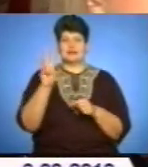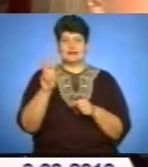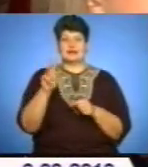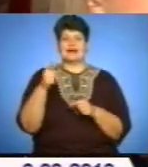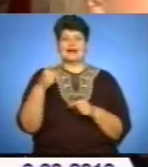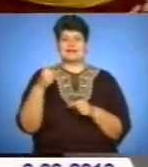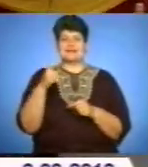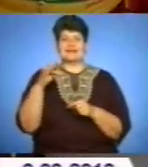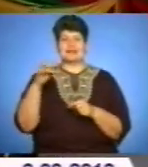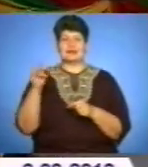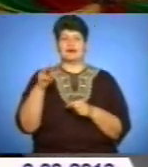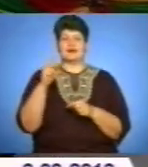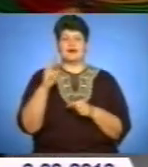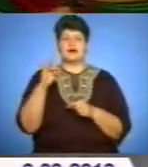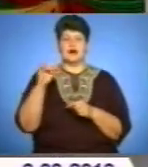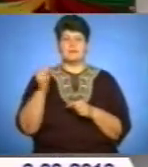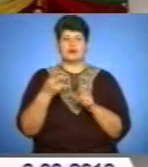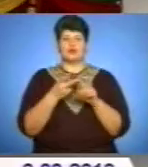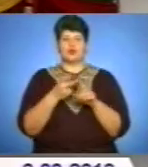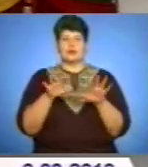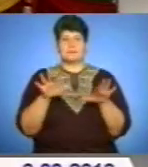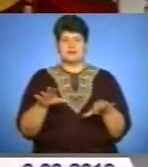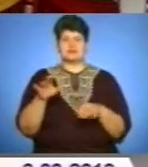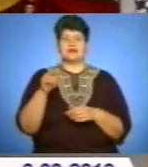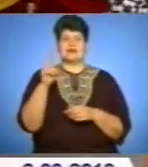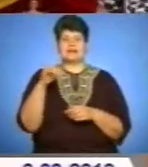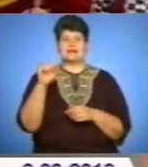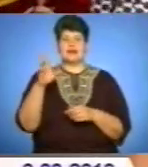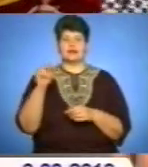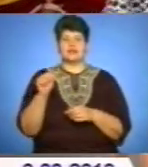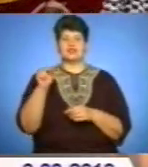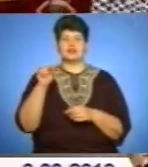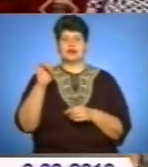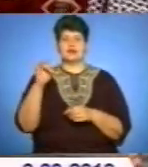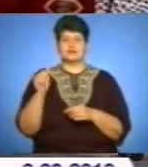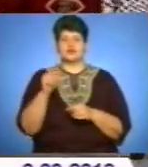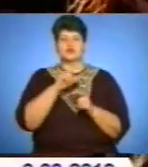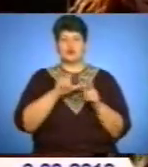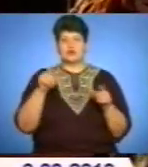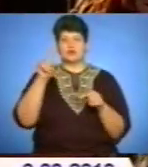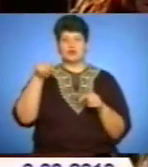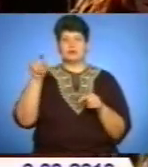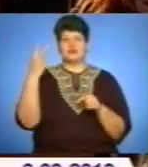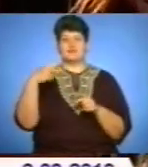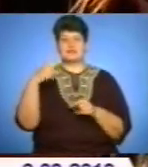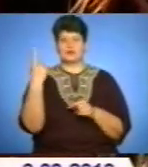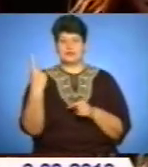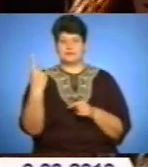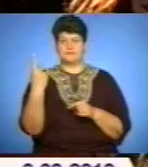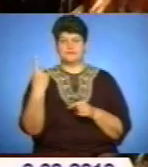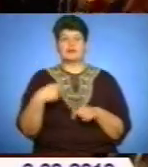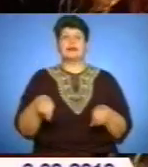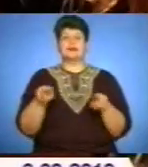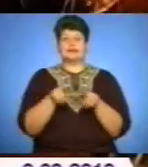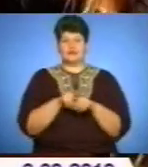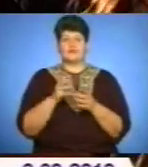Крамар. Друге і звання віце-панна у Діани Чернявської з Тернопільської загальноосвітньої школи номер 21. Також